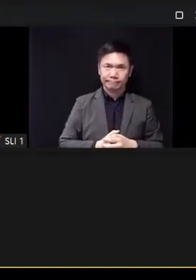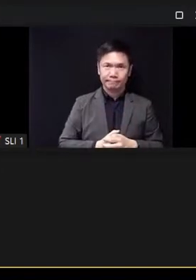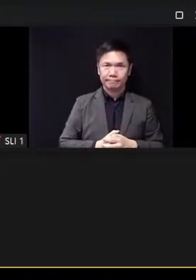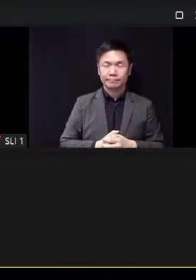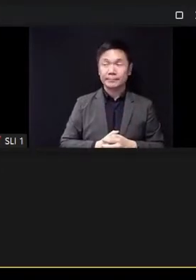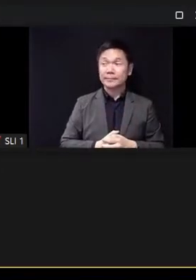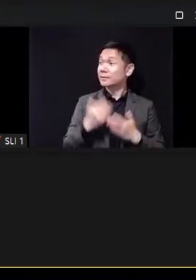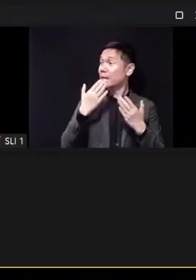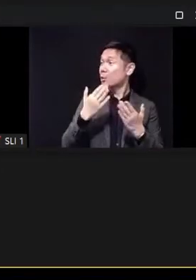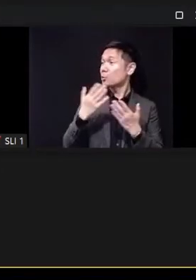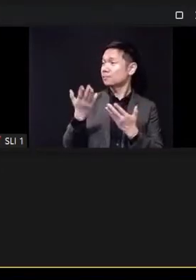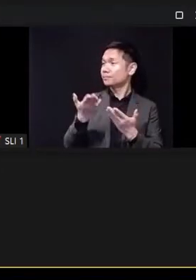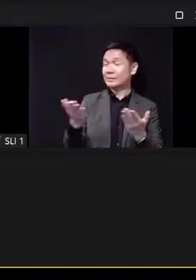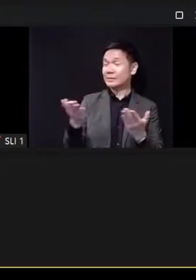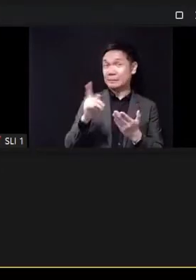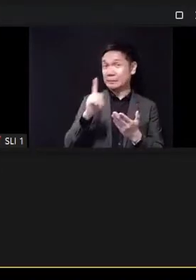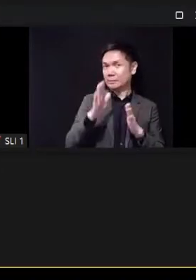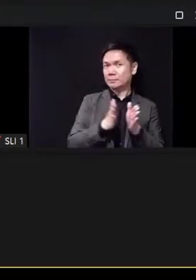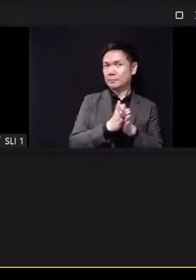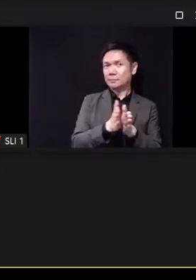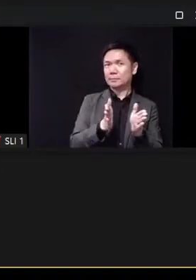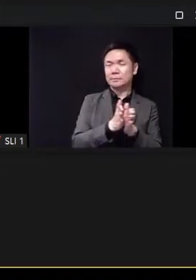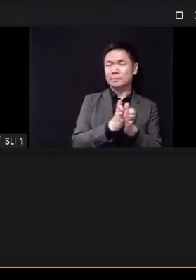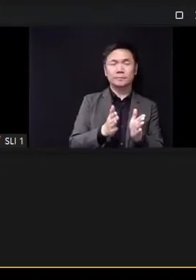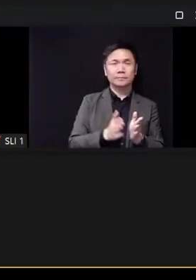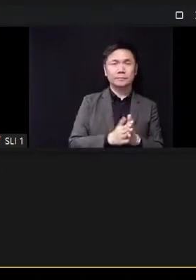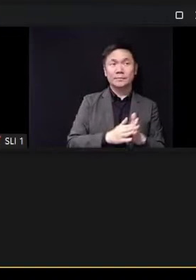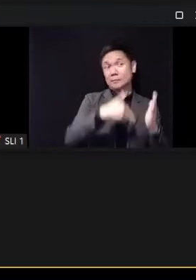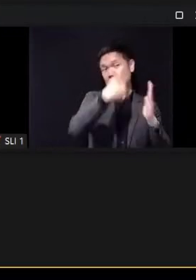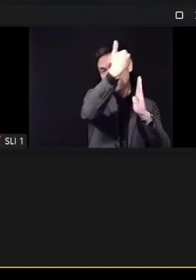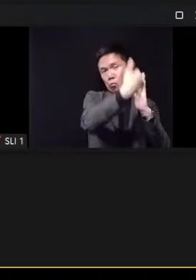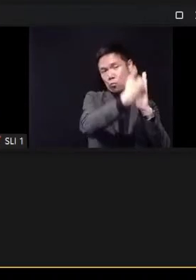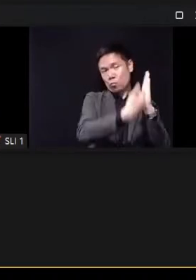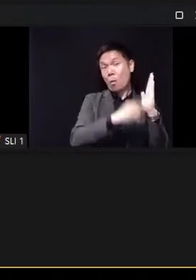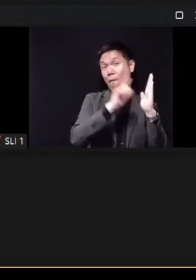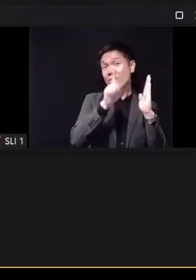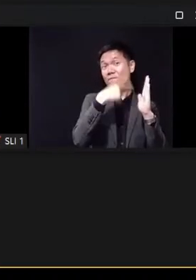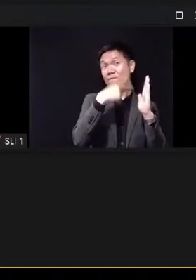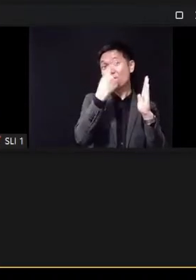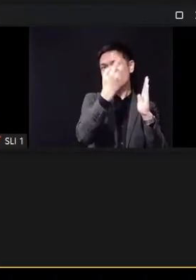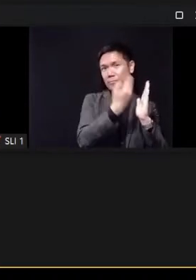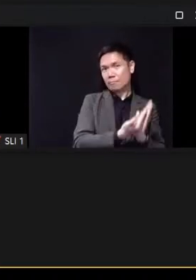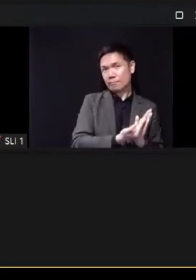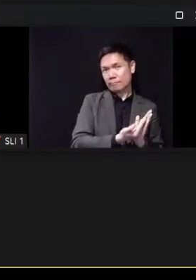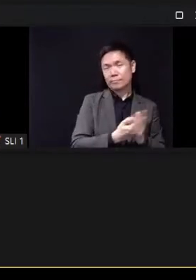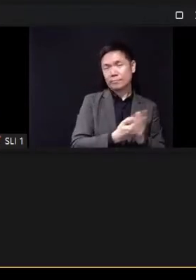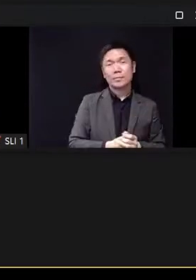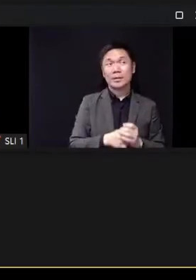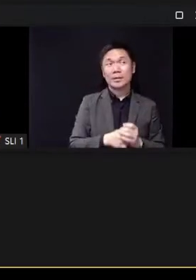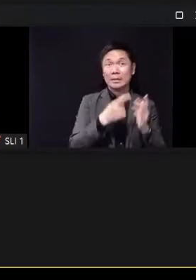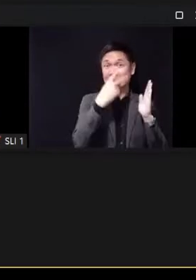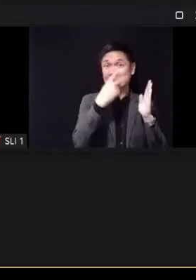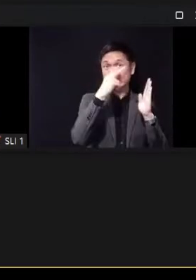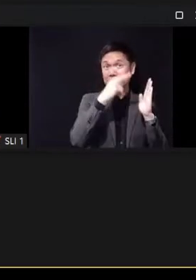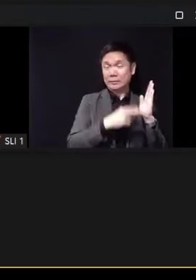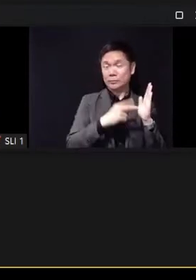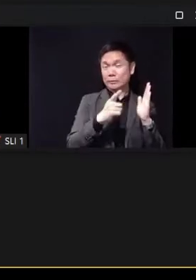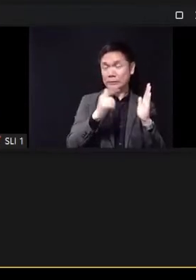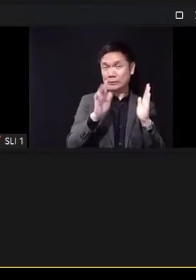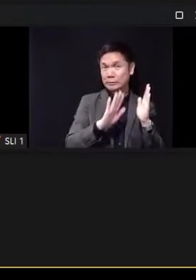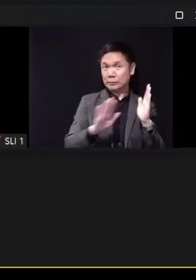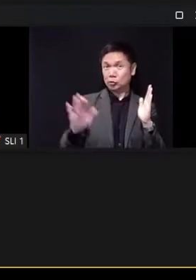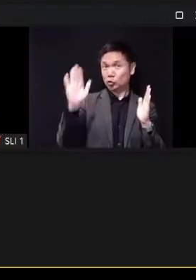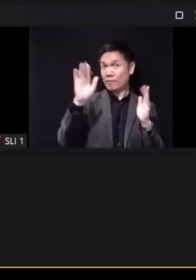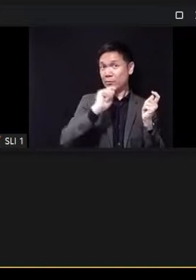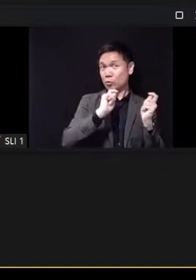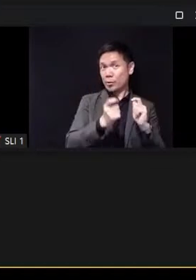том, что вся первая рекомендация, в той редакции, в которой она изложена сейчас, до внесения наших поправок, по сути,